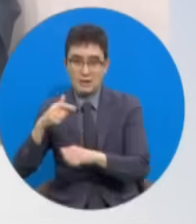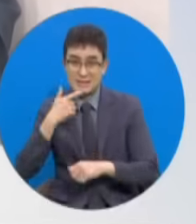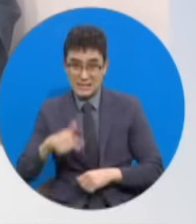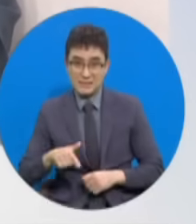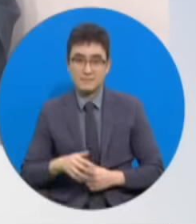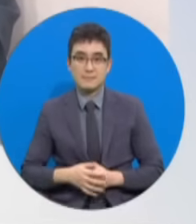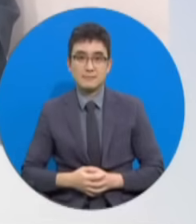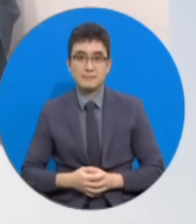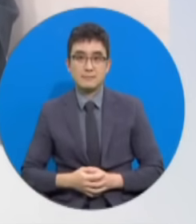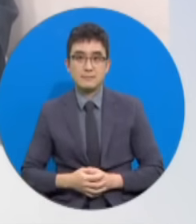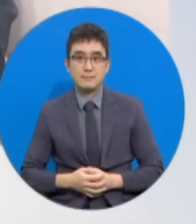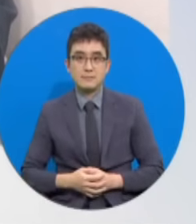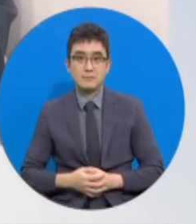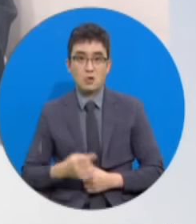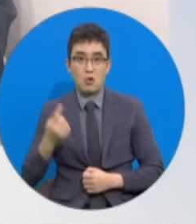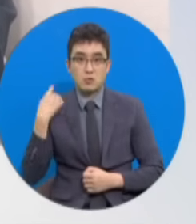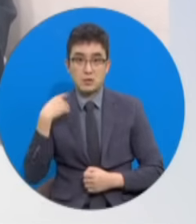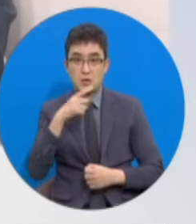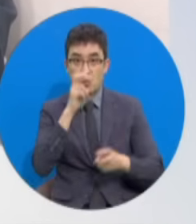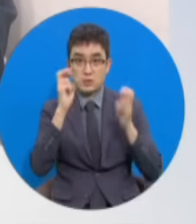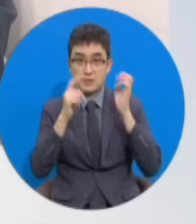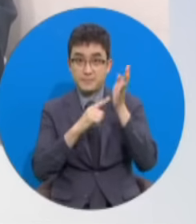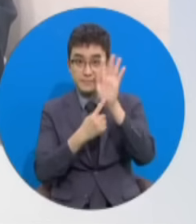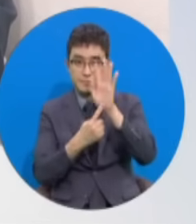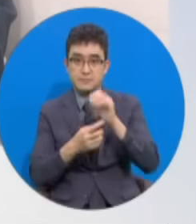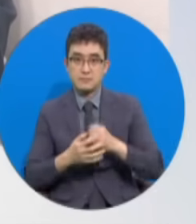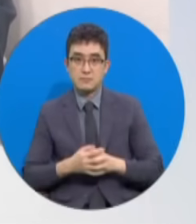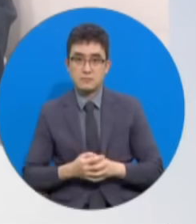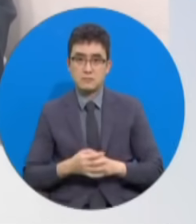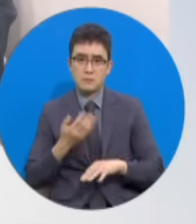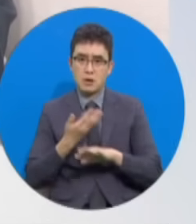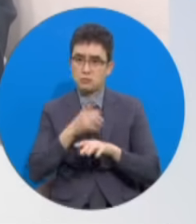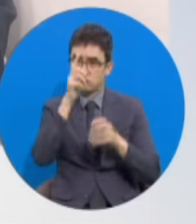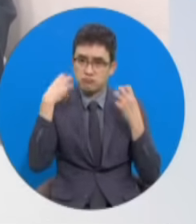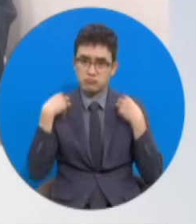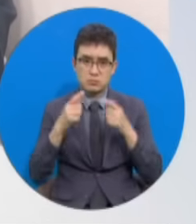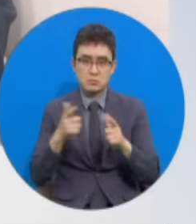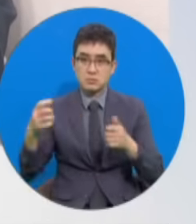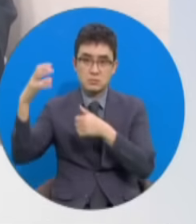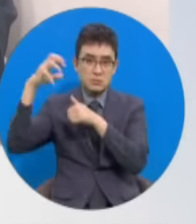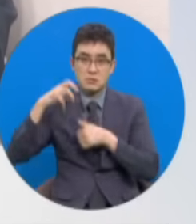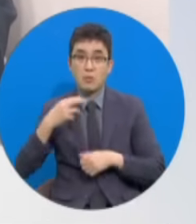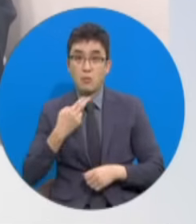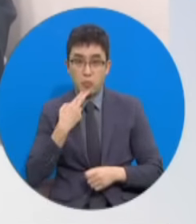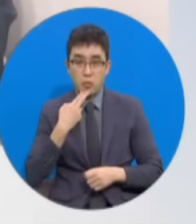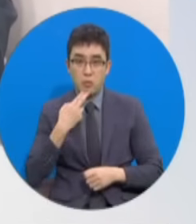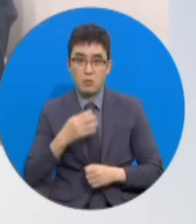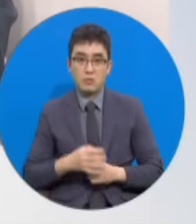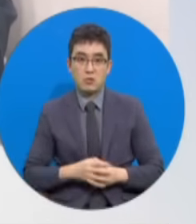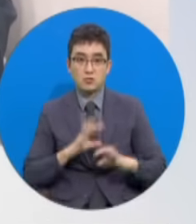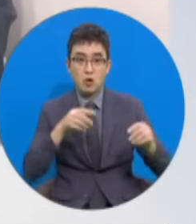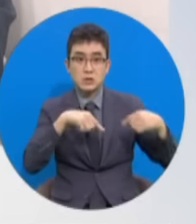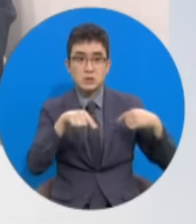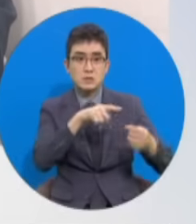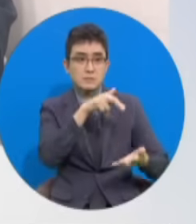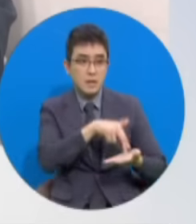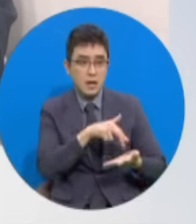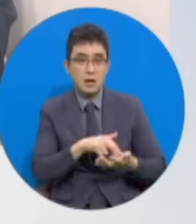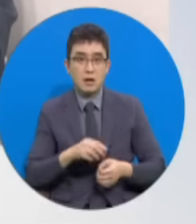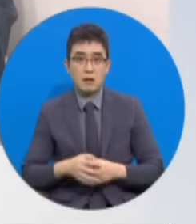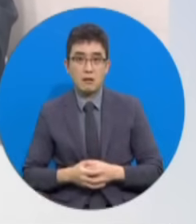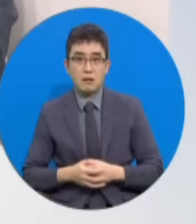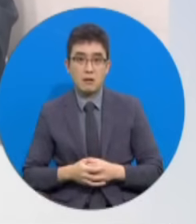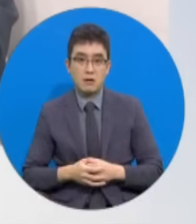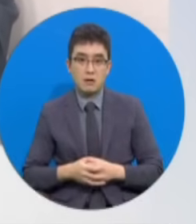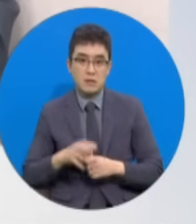어제 민간용역업체의 주장도 외압은 없었다 우리 기술적으로 검토했다라는 건데 자 그러면 정치권에서 외압 의혹